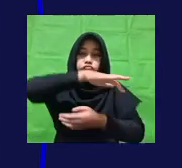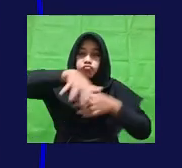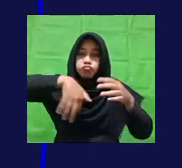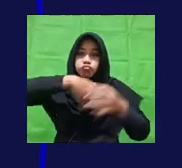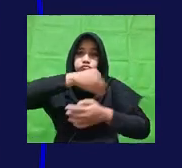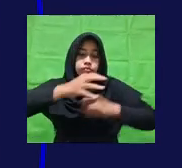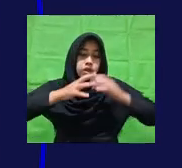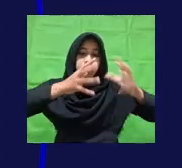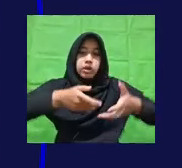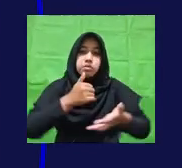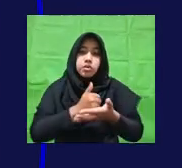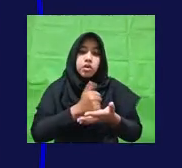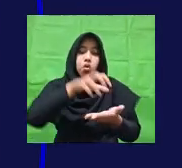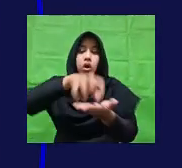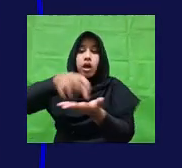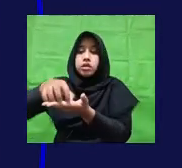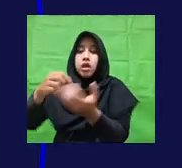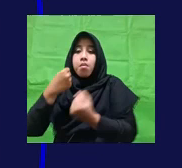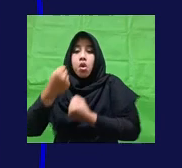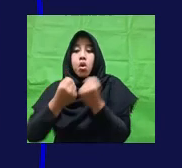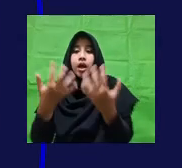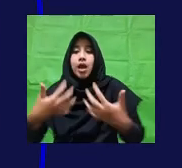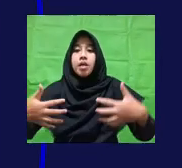Dan adaptasi itu memunculkan keragaman-keragaman baru.